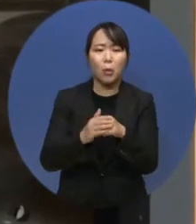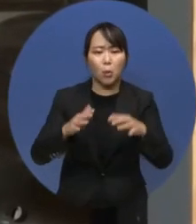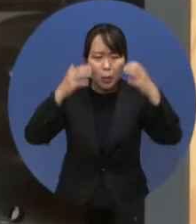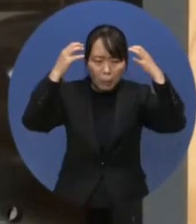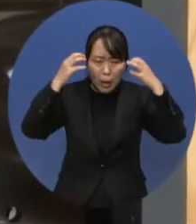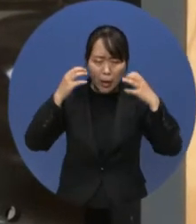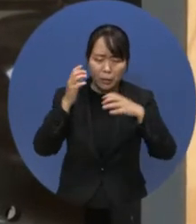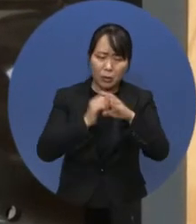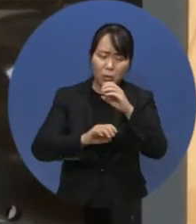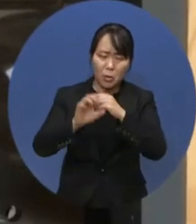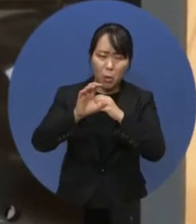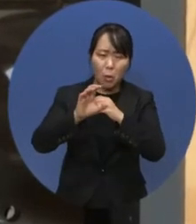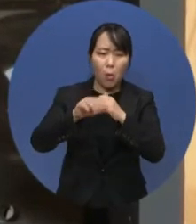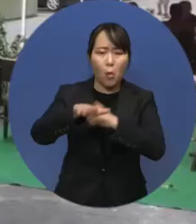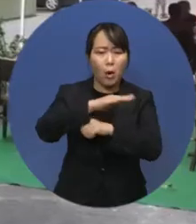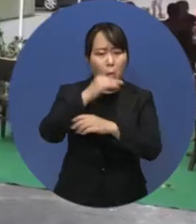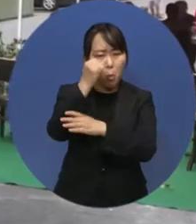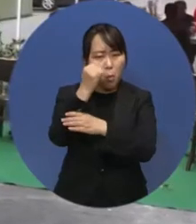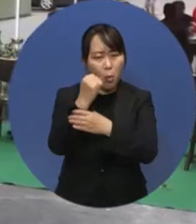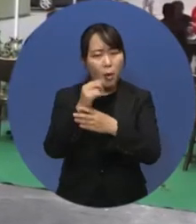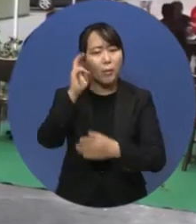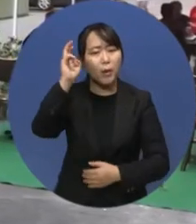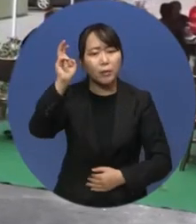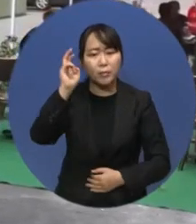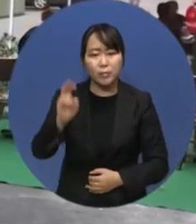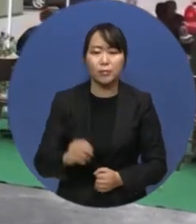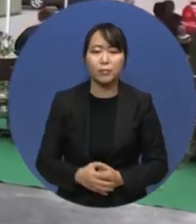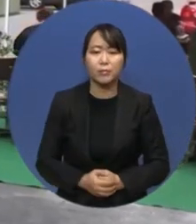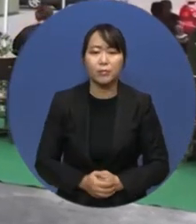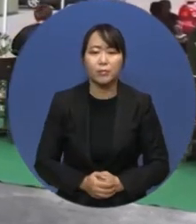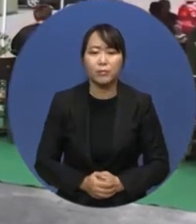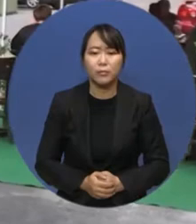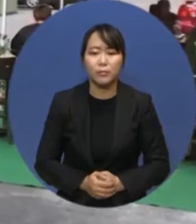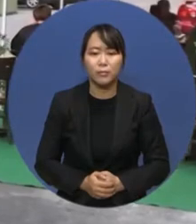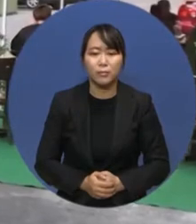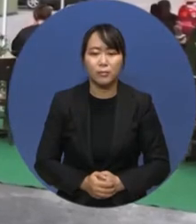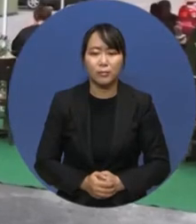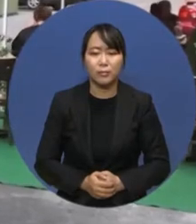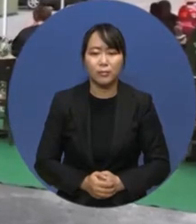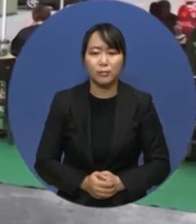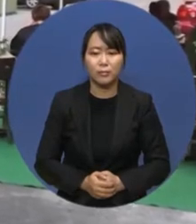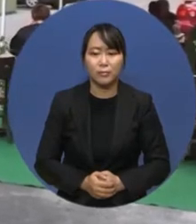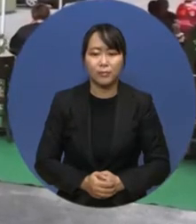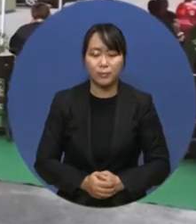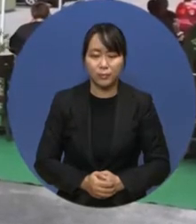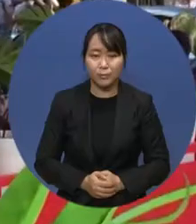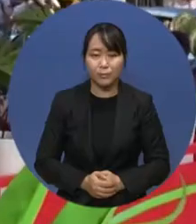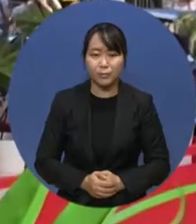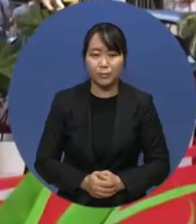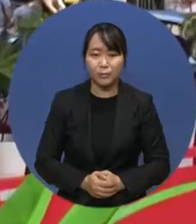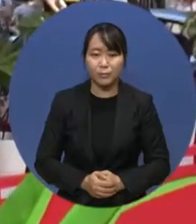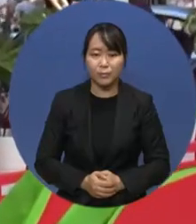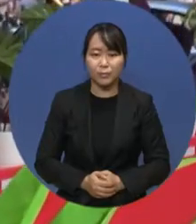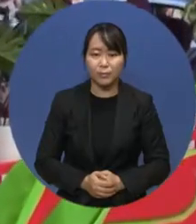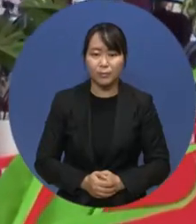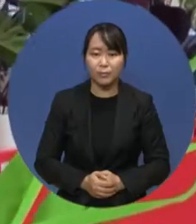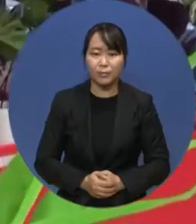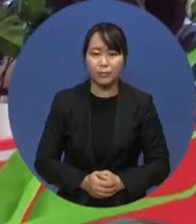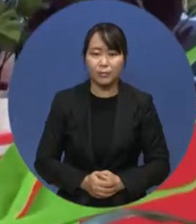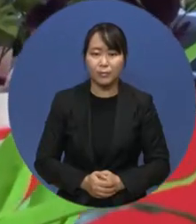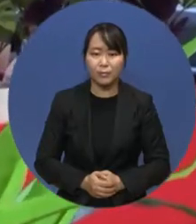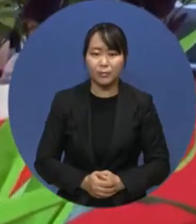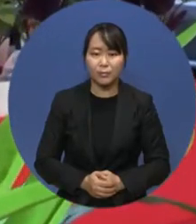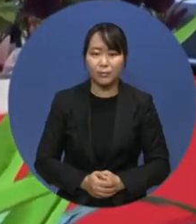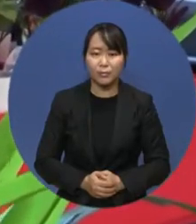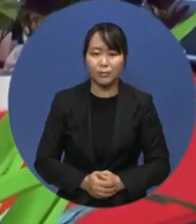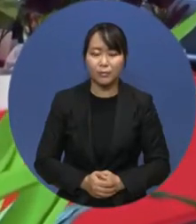더 심각한 환경 오염을 나타낼 것으로 우려를 더하고 있습니다. WBC 복지TV 뉴욕 통신원